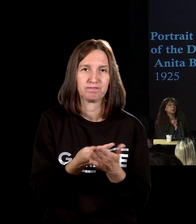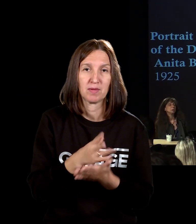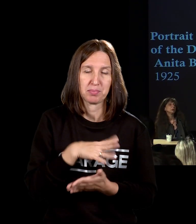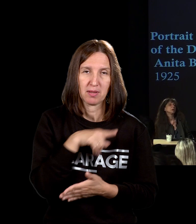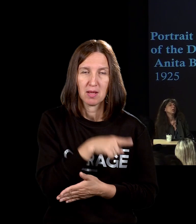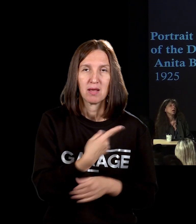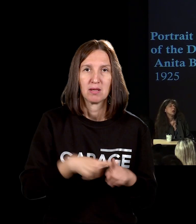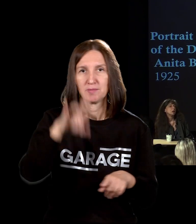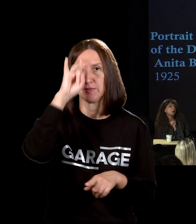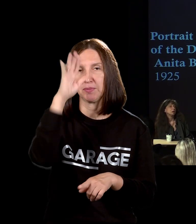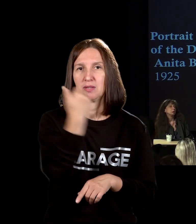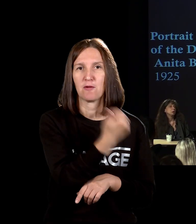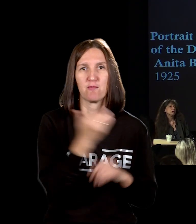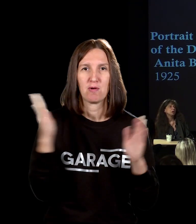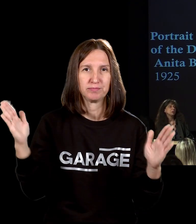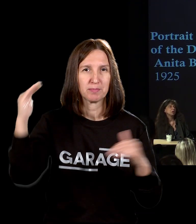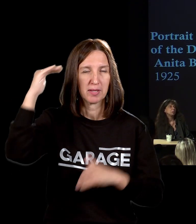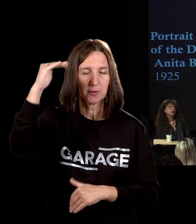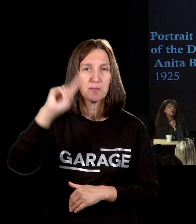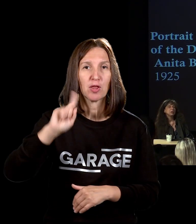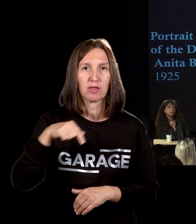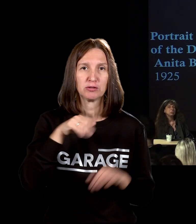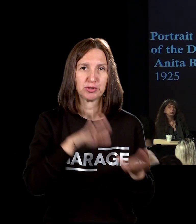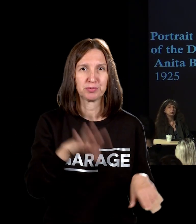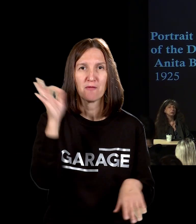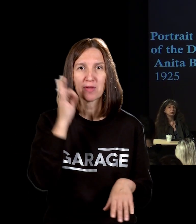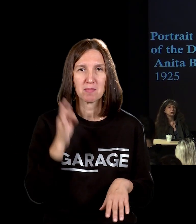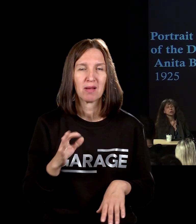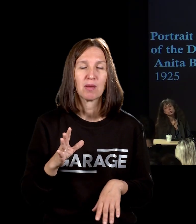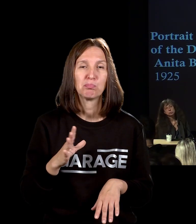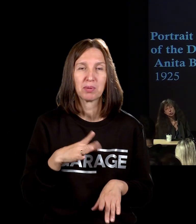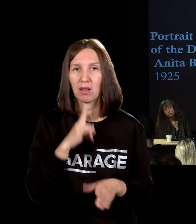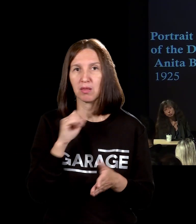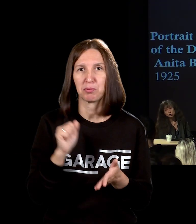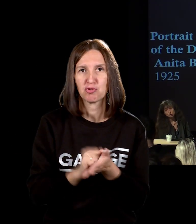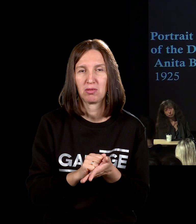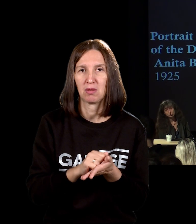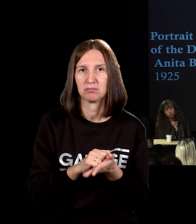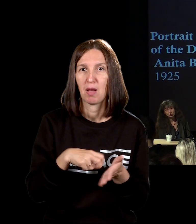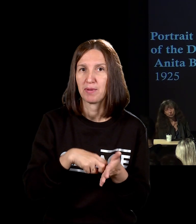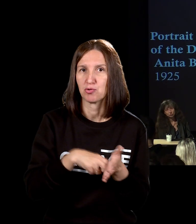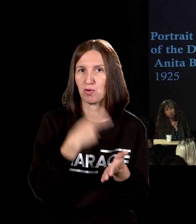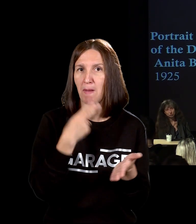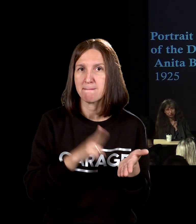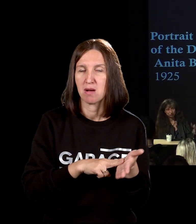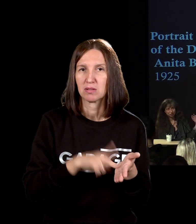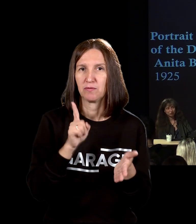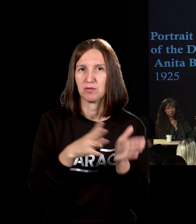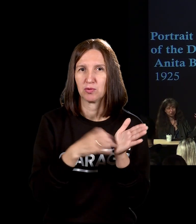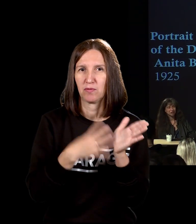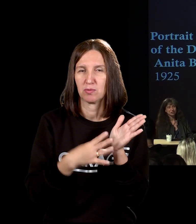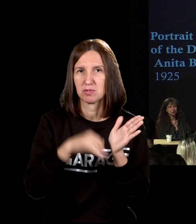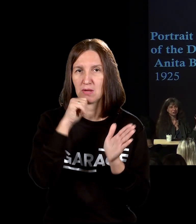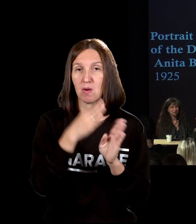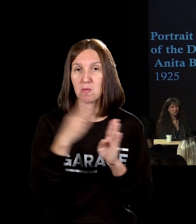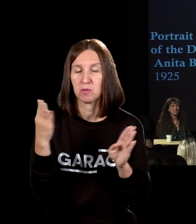знаменитых его полотен, которая даже в Германии была напечатана на почтовой марке в 90-е годы. То есть вот одна из